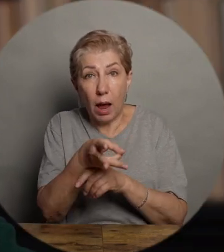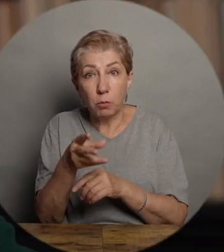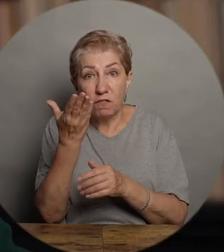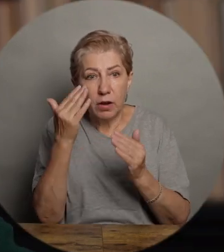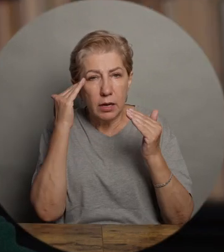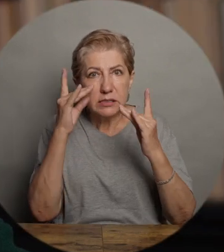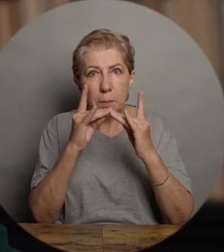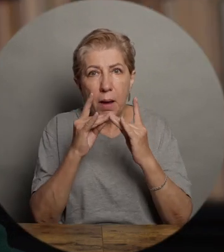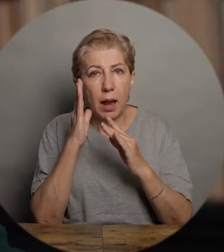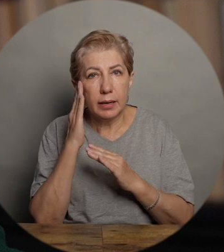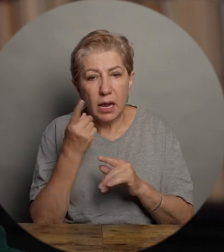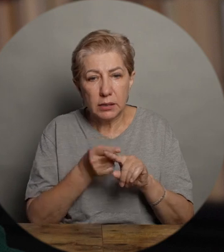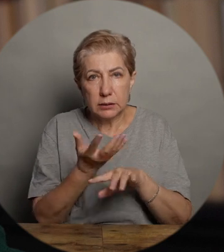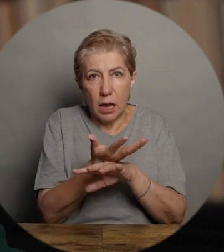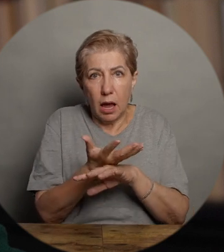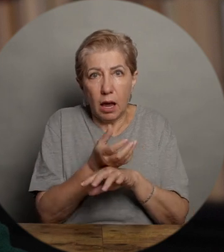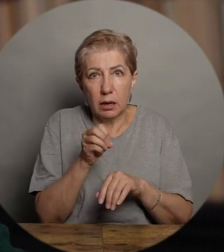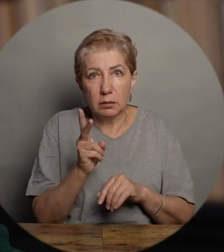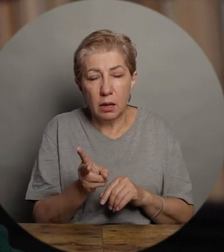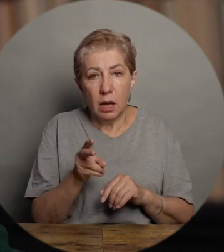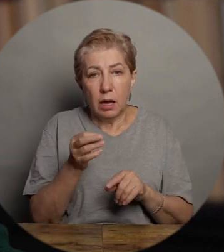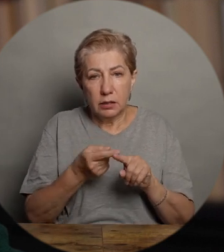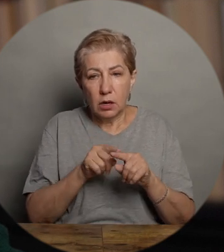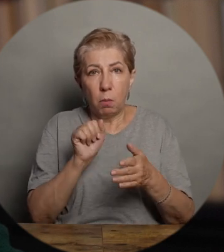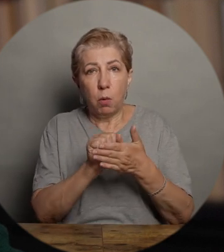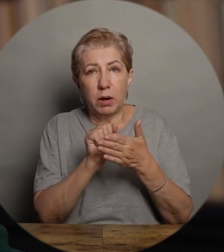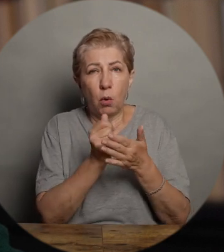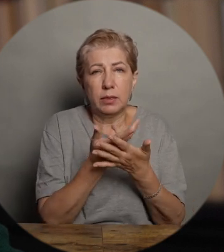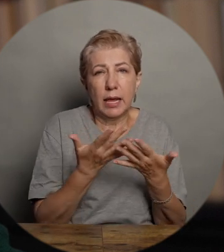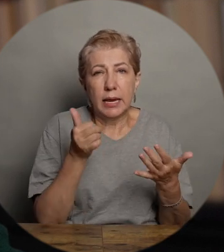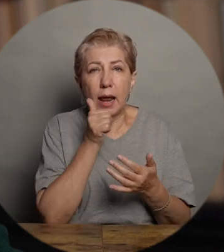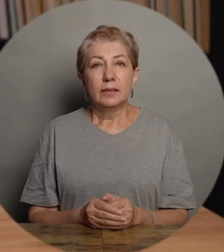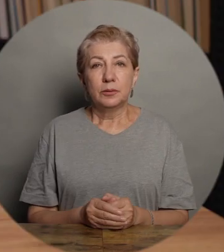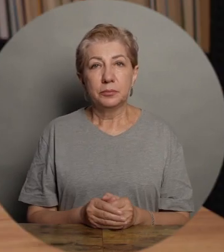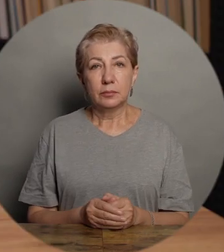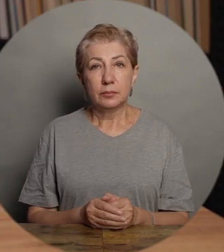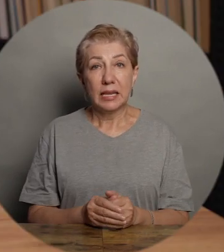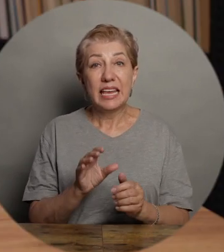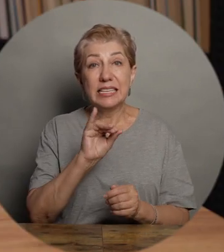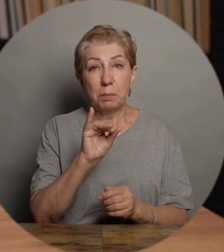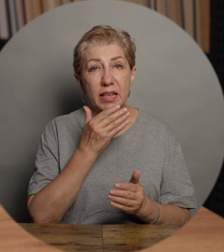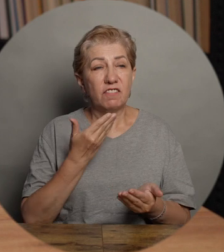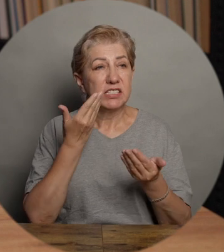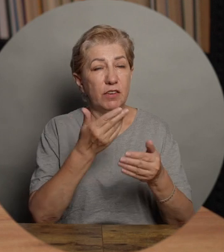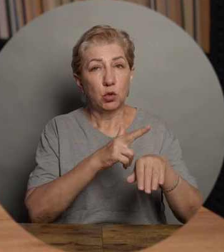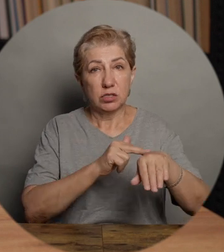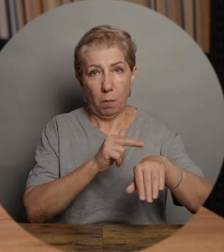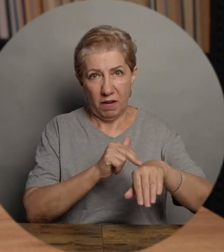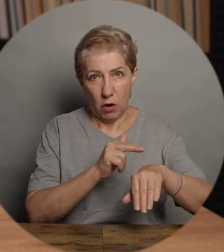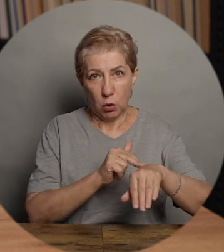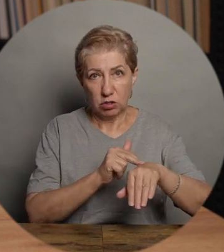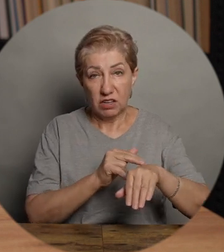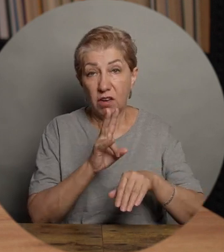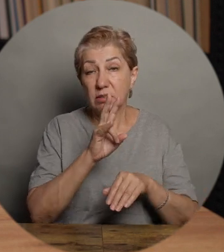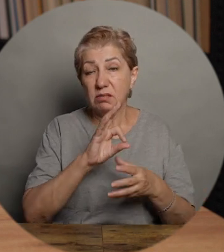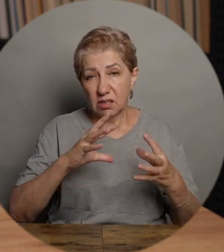спальні це кадри статевого акту згодом їх публікують декілька анонімних сайтів ісмаїлова звертається до правоохоронців